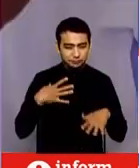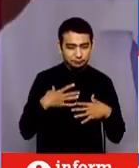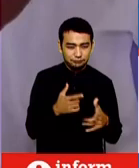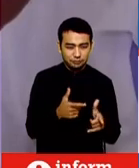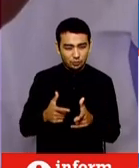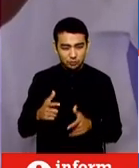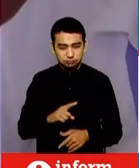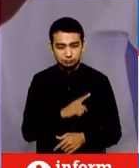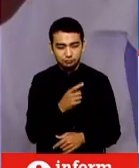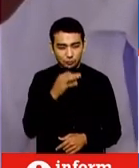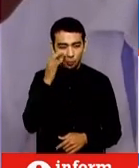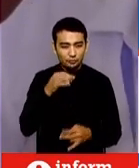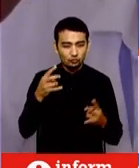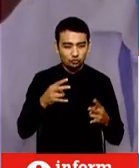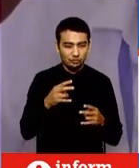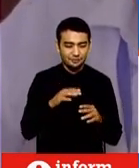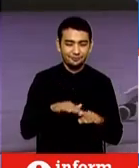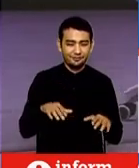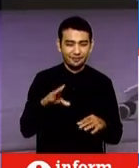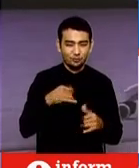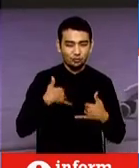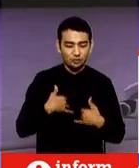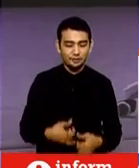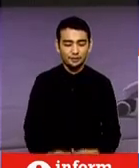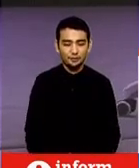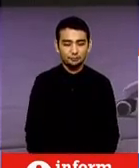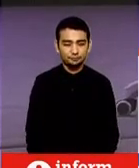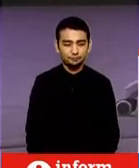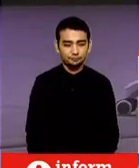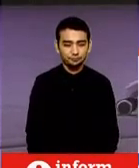педагогов. Валентина Леонова, Жулдуз Леухан, Фархат Ажибаев, Информбюро, Атырауская область.